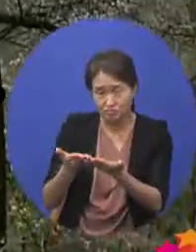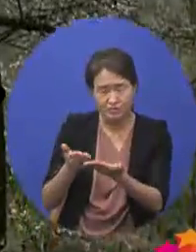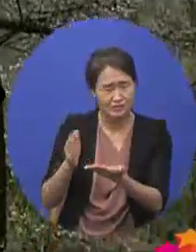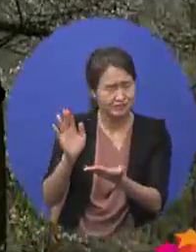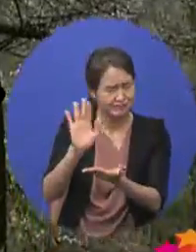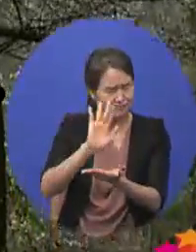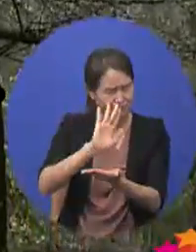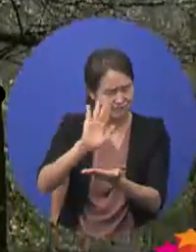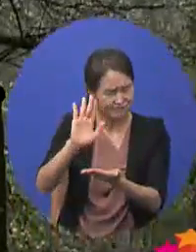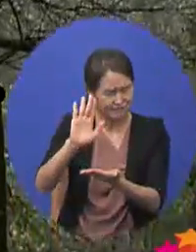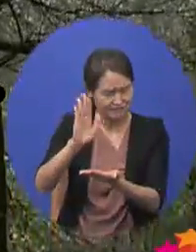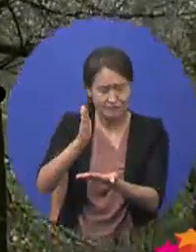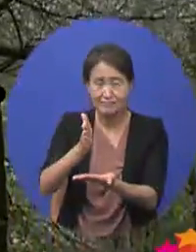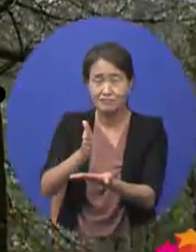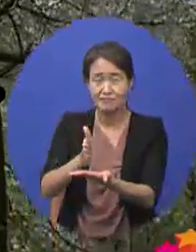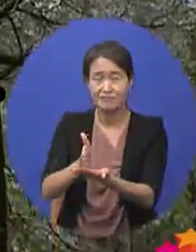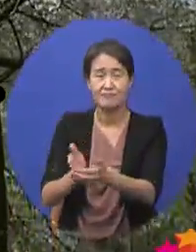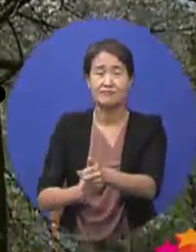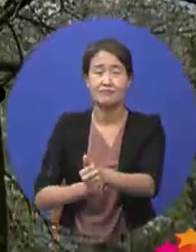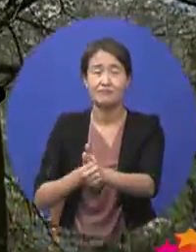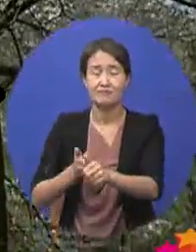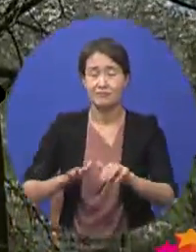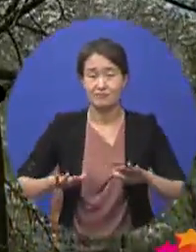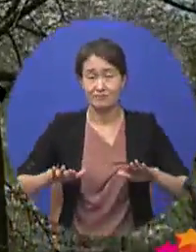아픔이랑 주지 말아요